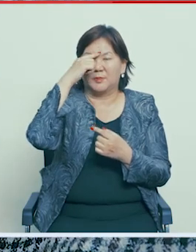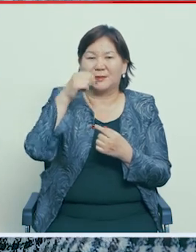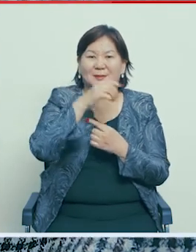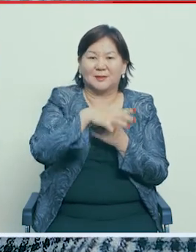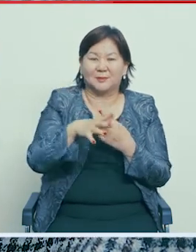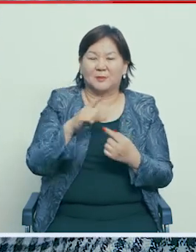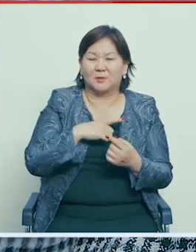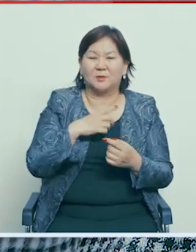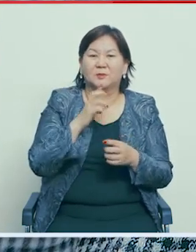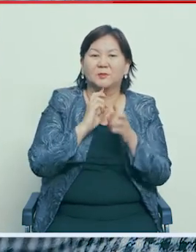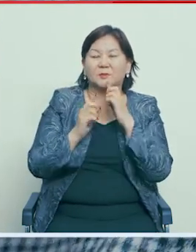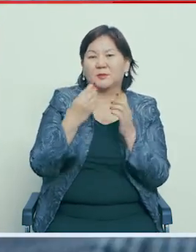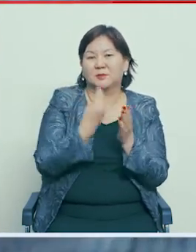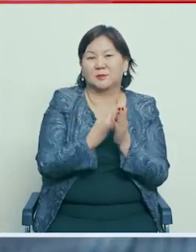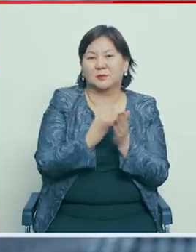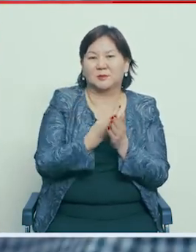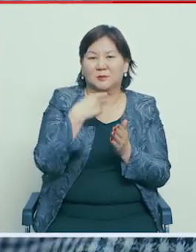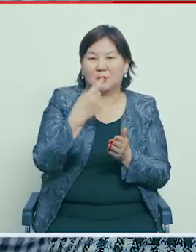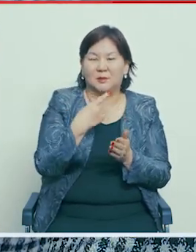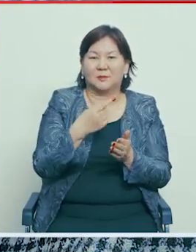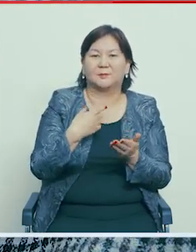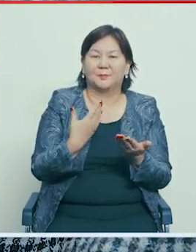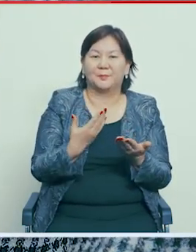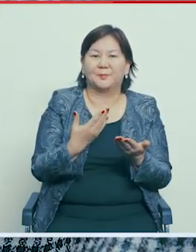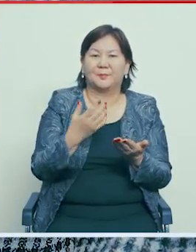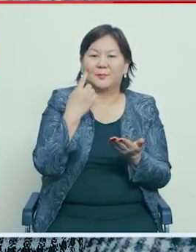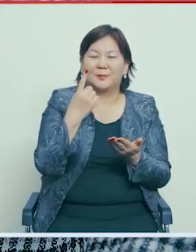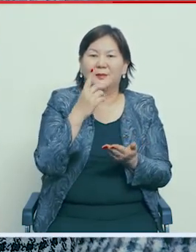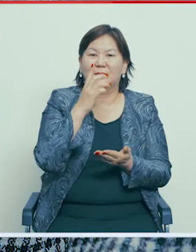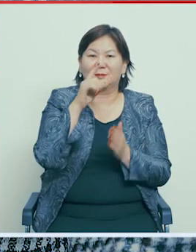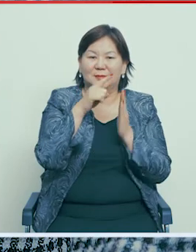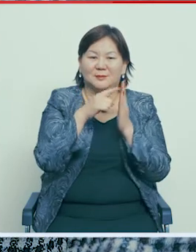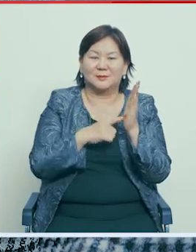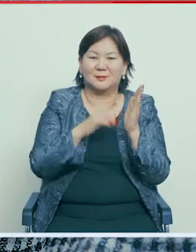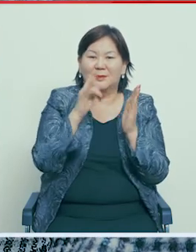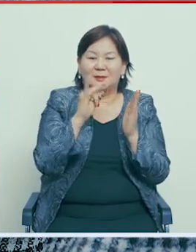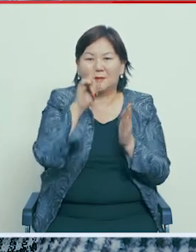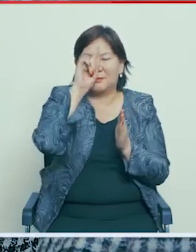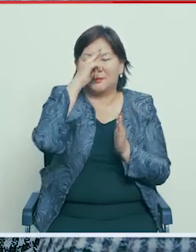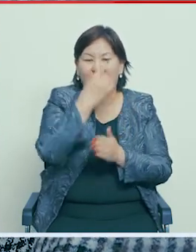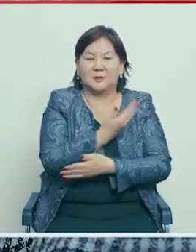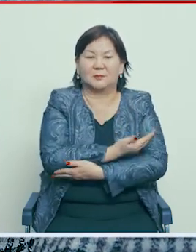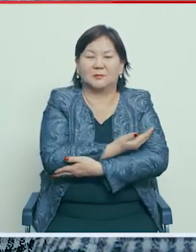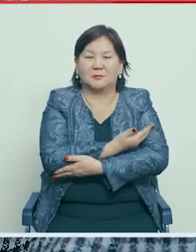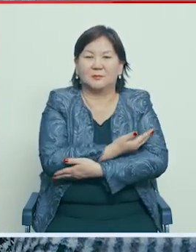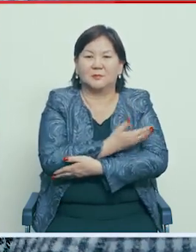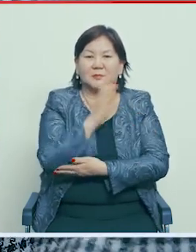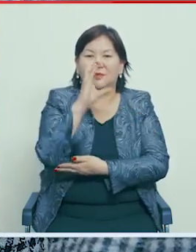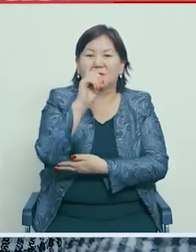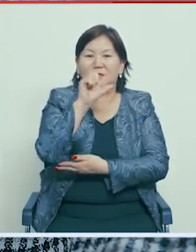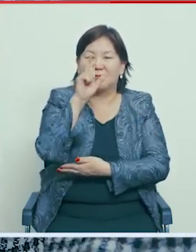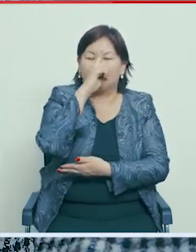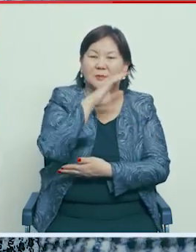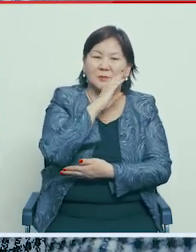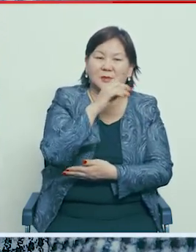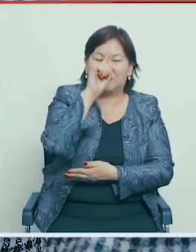өөр дээрээ тохиолдсон юм бол жишээ олгож ярихад би миний хүү одоо нэг сартаа одоо ингээд эмнэлэгт ингээд цэгийн амьдралах тасгад ороод итгэхэд надыг